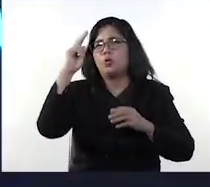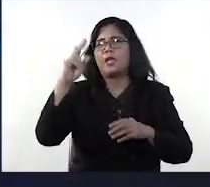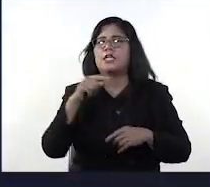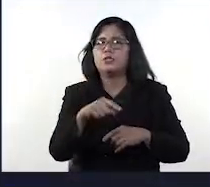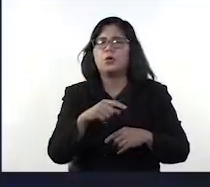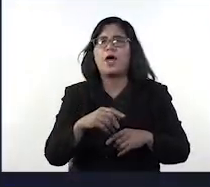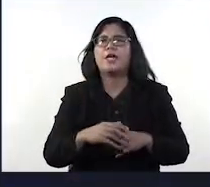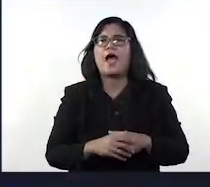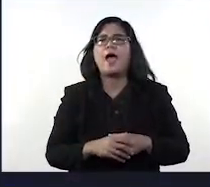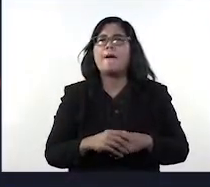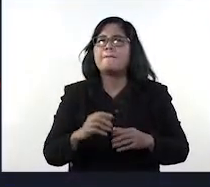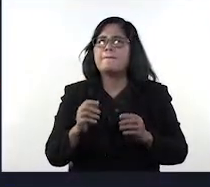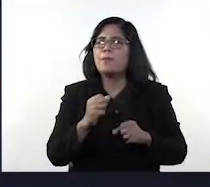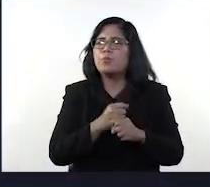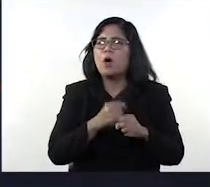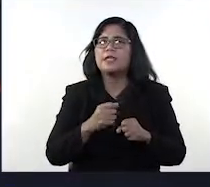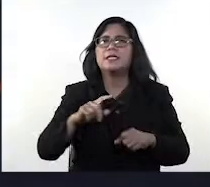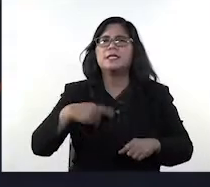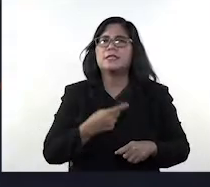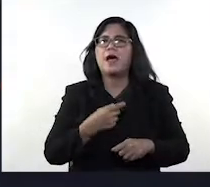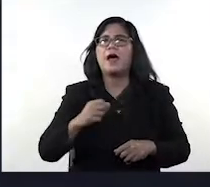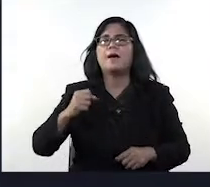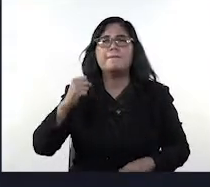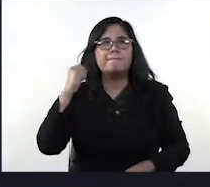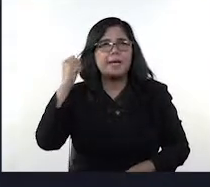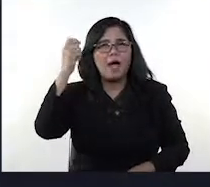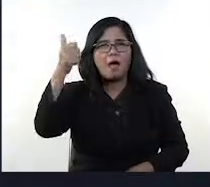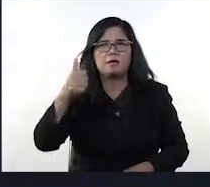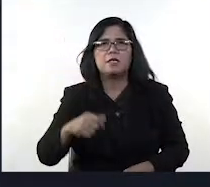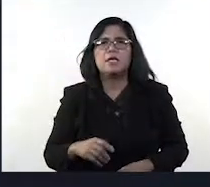Hai jadi Paul sedang bilang bahwa Injil itu bukan soal tuntutan